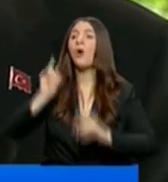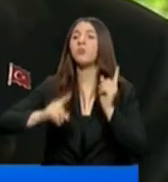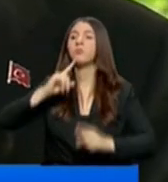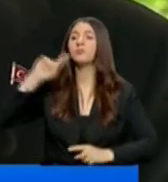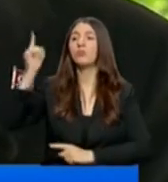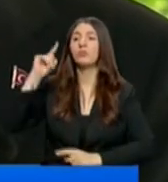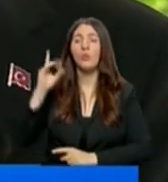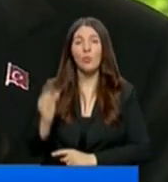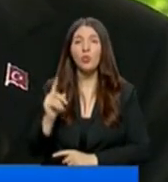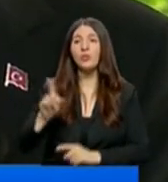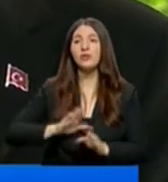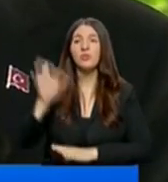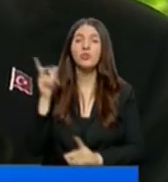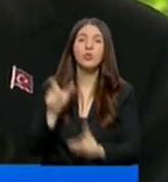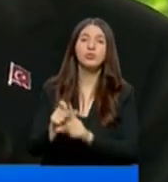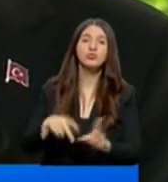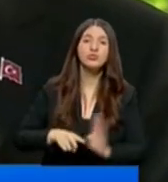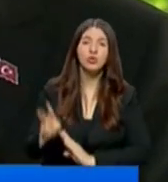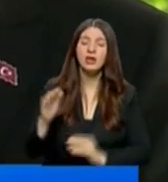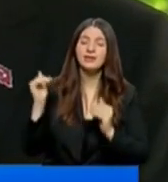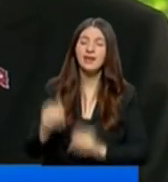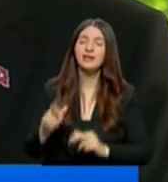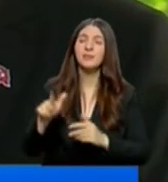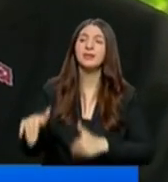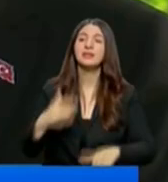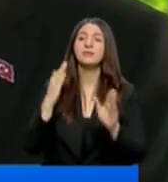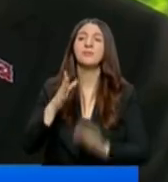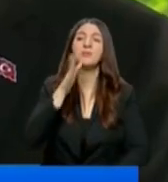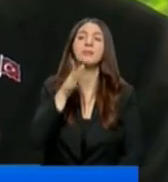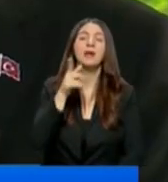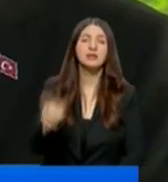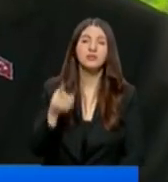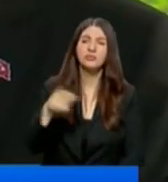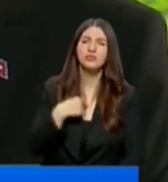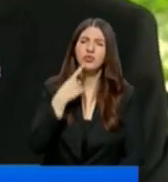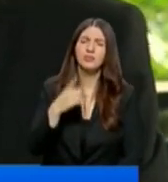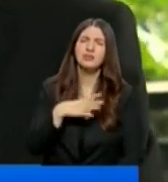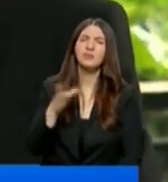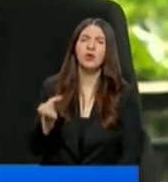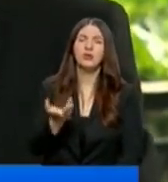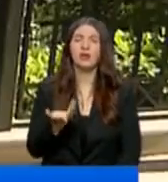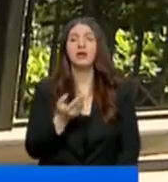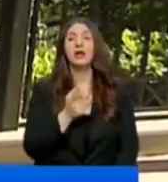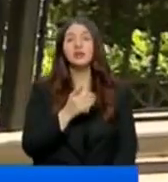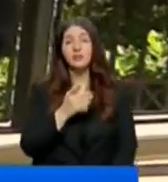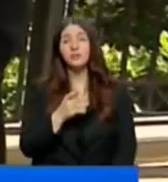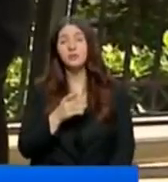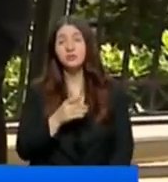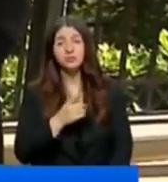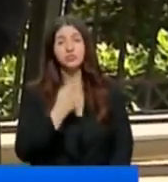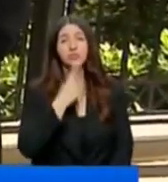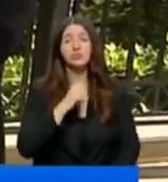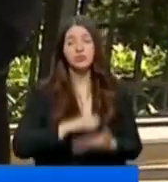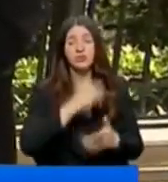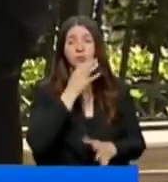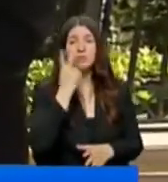dönüşüyor. Ve demokrasinin korunmasının yolu geldiği gibi gitmesini de bilmektir. Bunu kastettim orada. Şimdi efendim tabii Sözcü'de bir